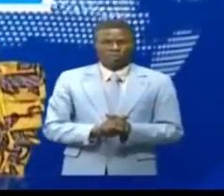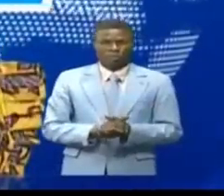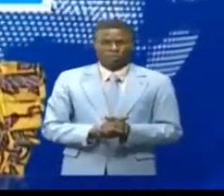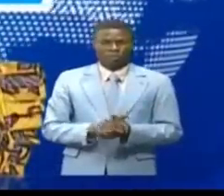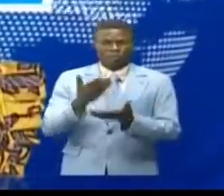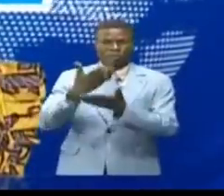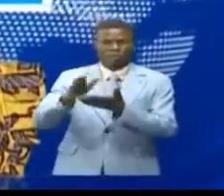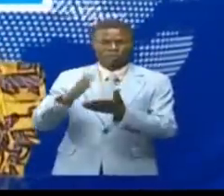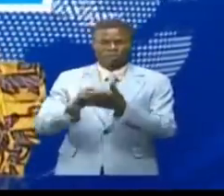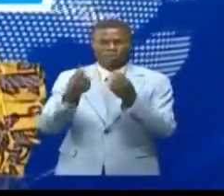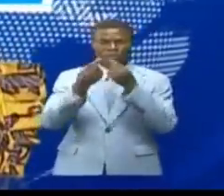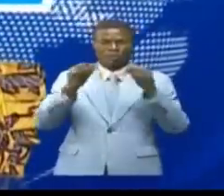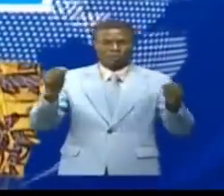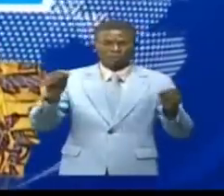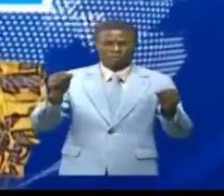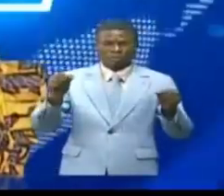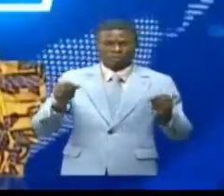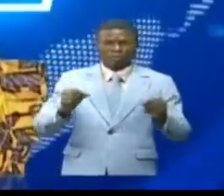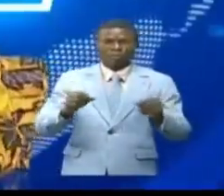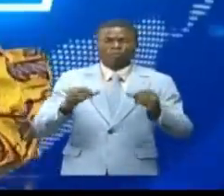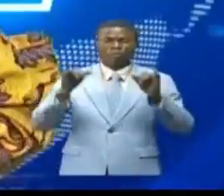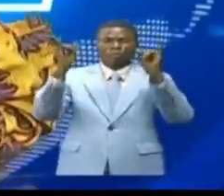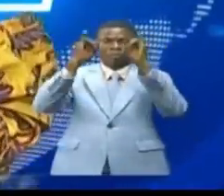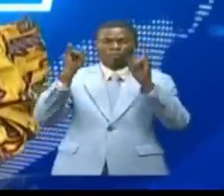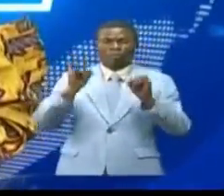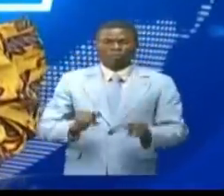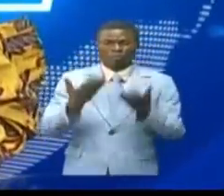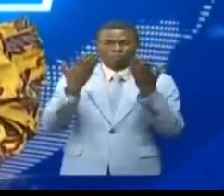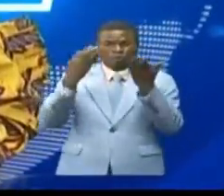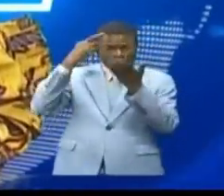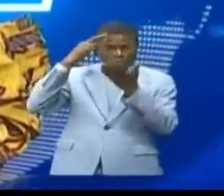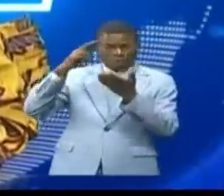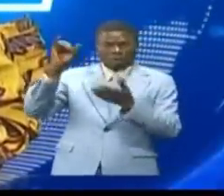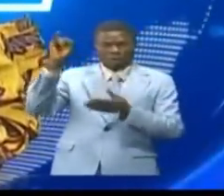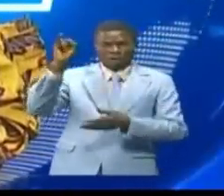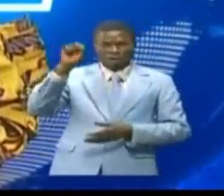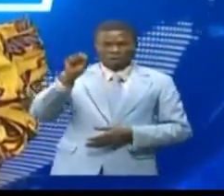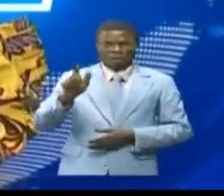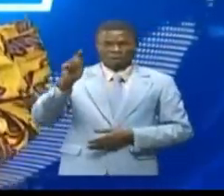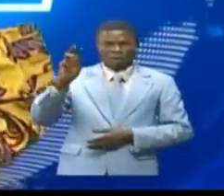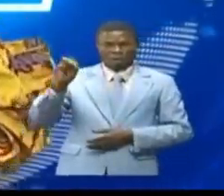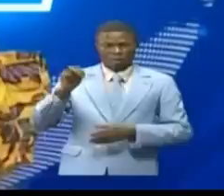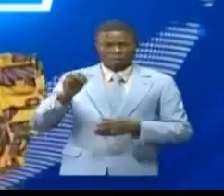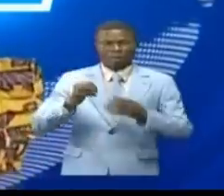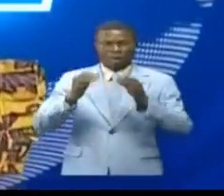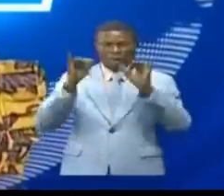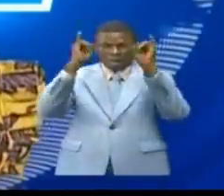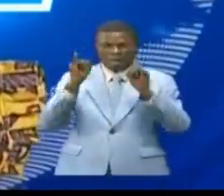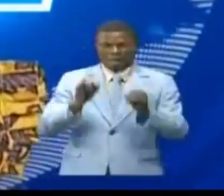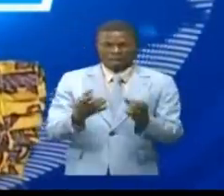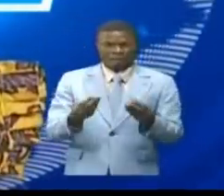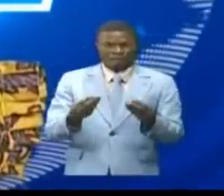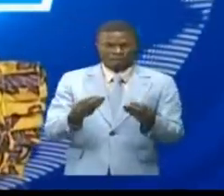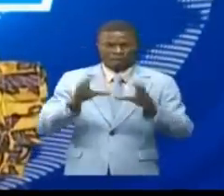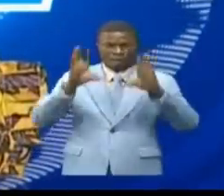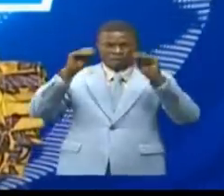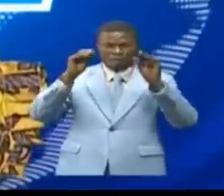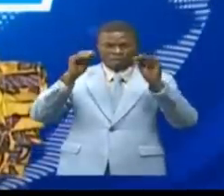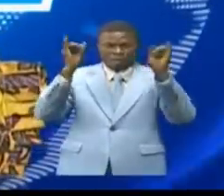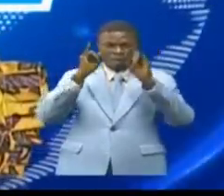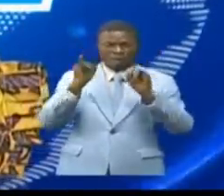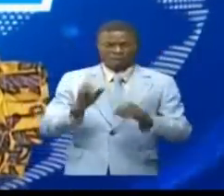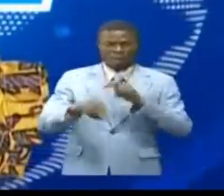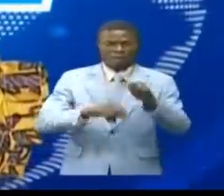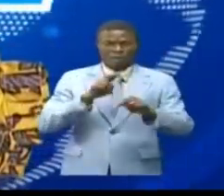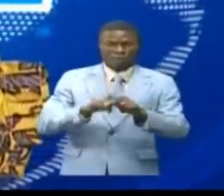Distribution gratuite de Wi-Fi aux étudiants de l'ISTEM Kinshasa pour une connexion facile à la bibliothèque numérique